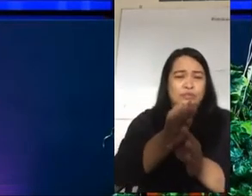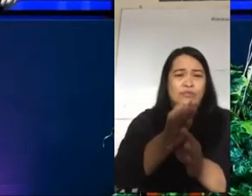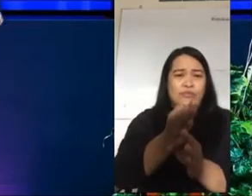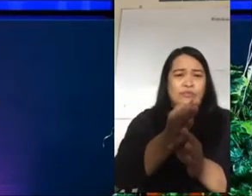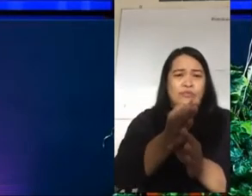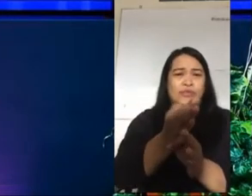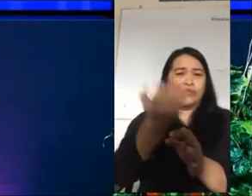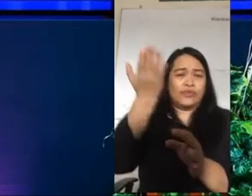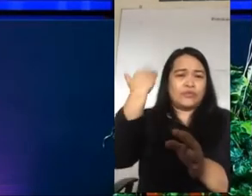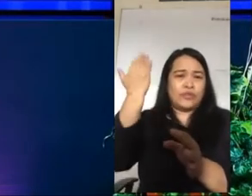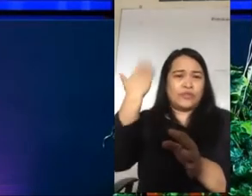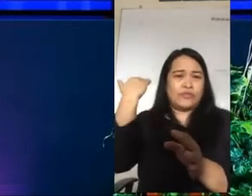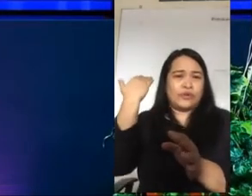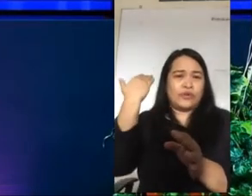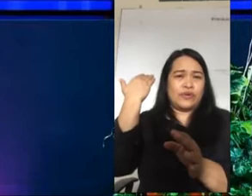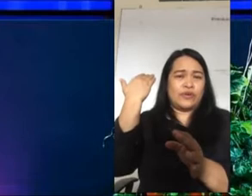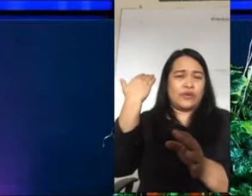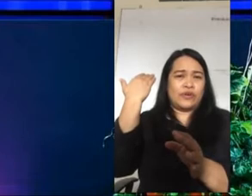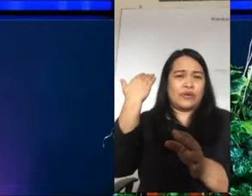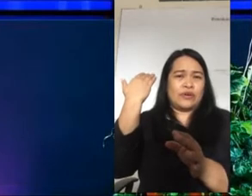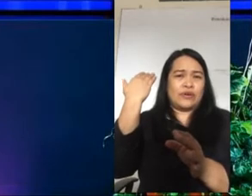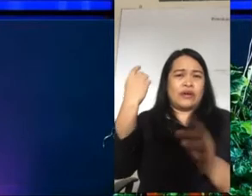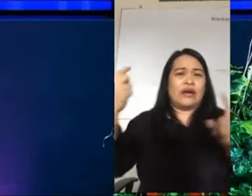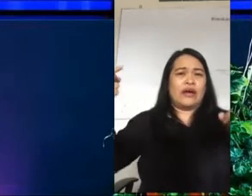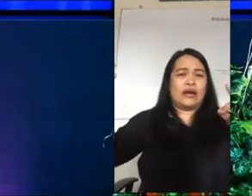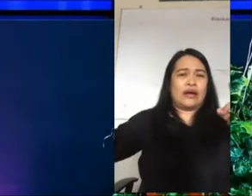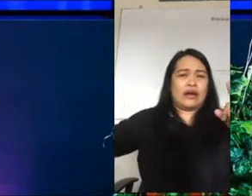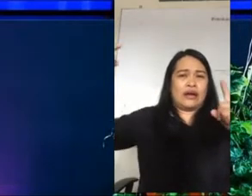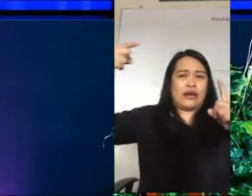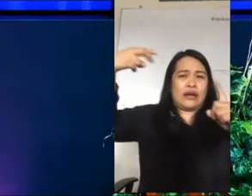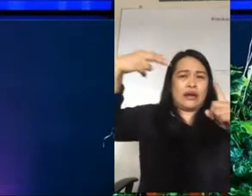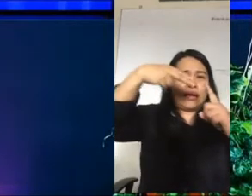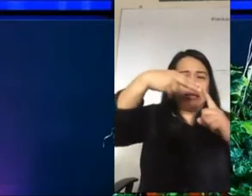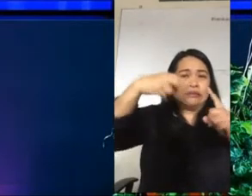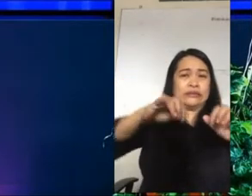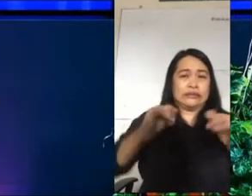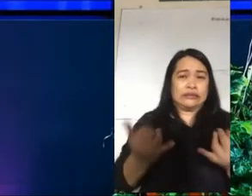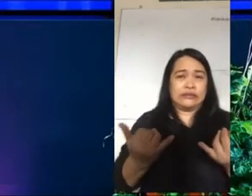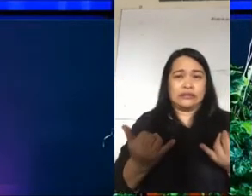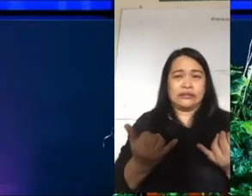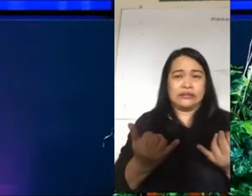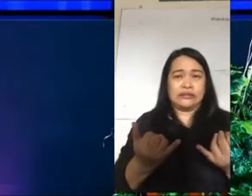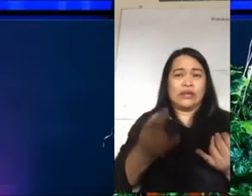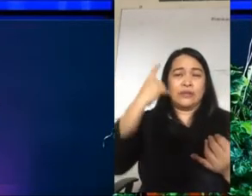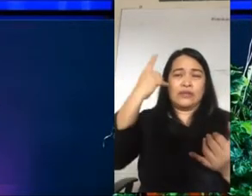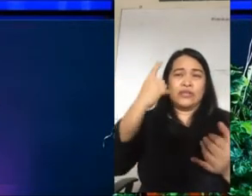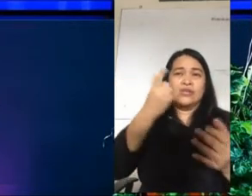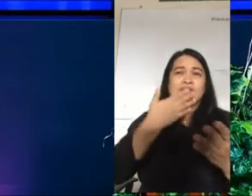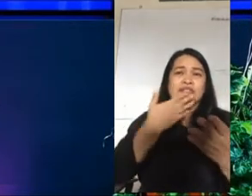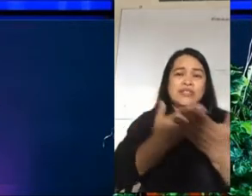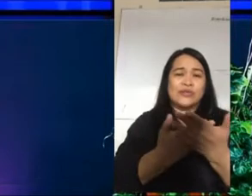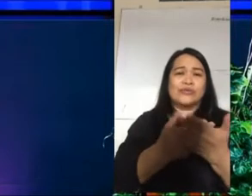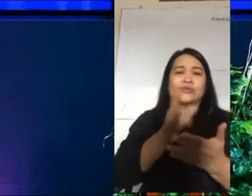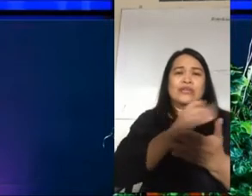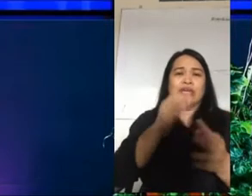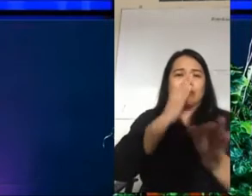noon, hanggang ngayon, mabuti tapat ang ating Panginoon. And let me tell you this